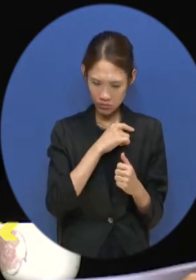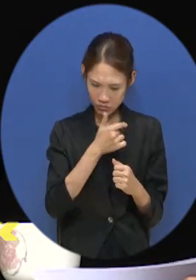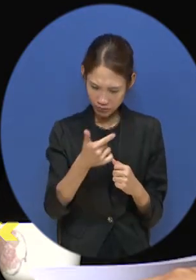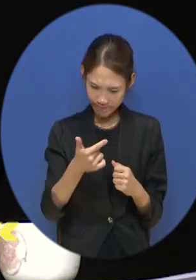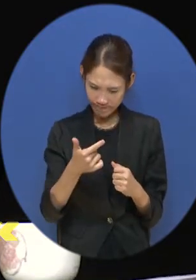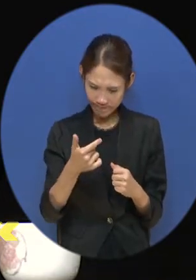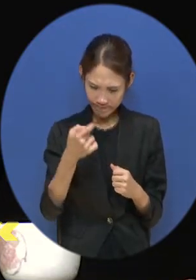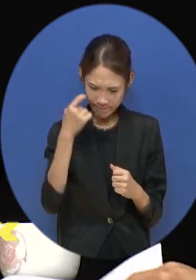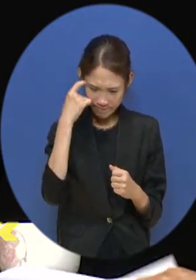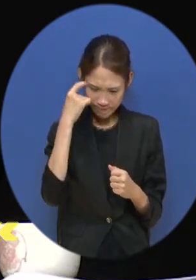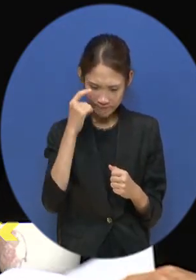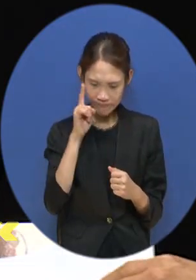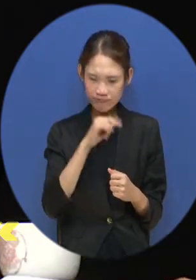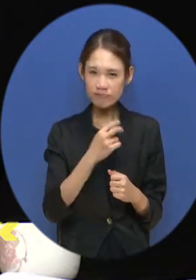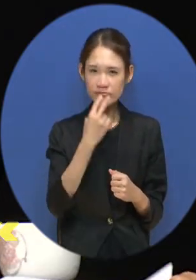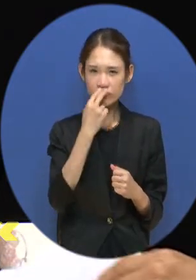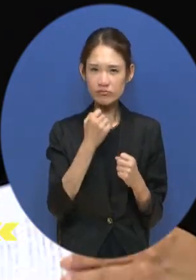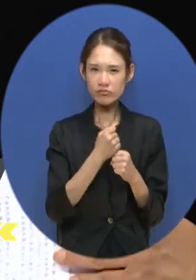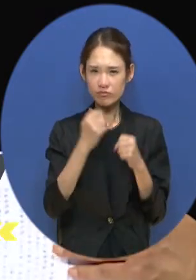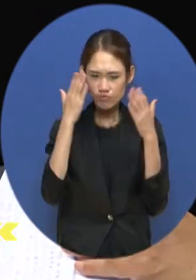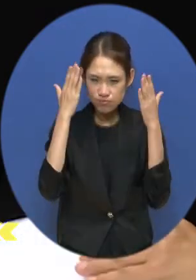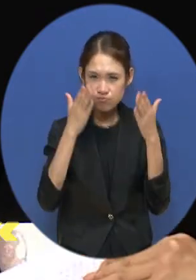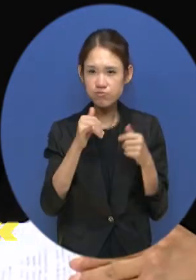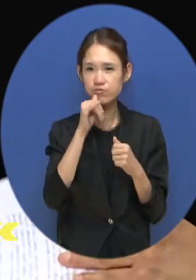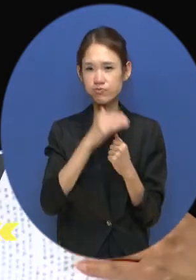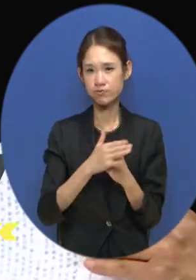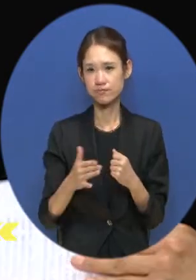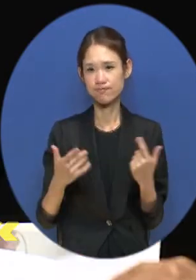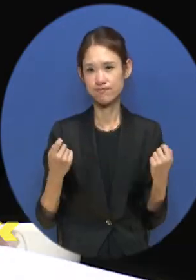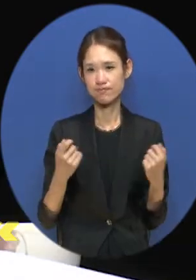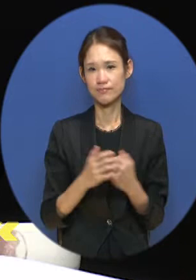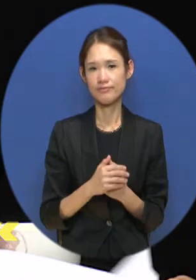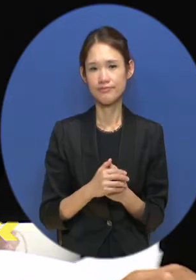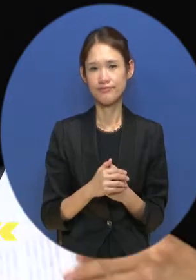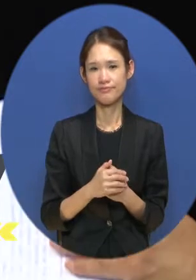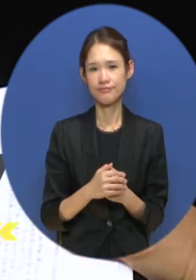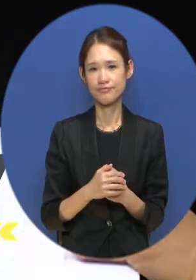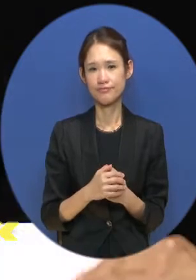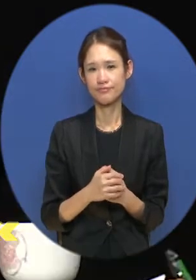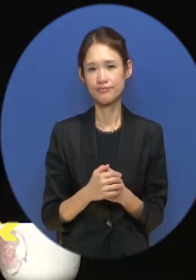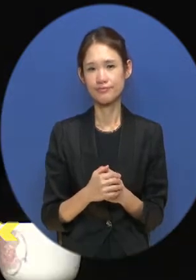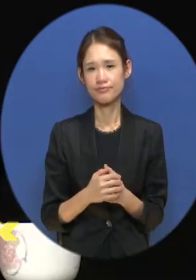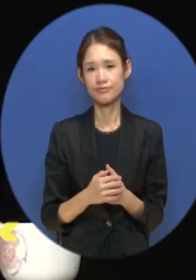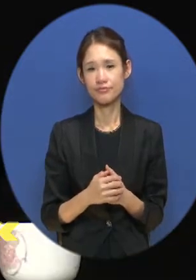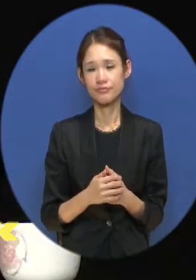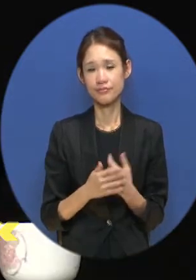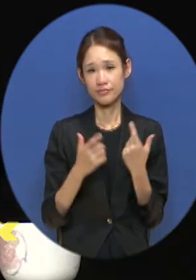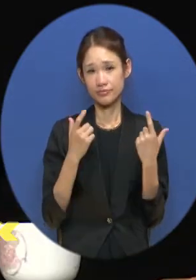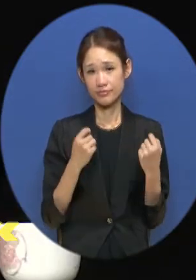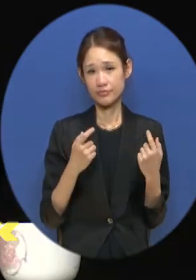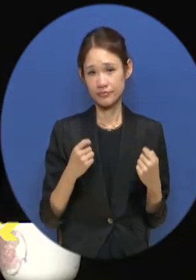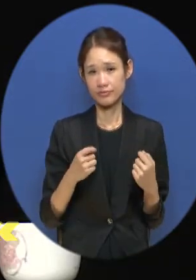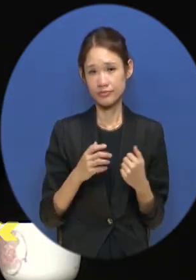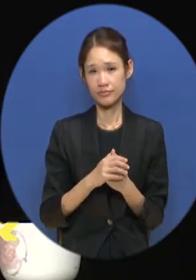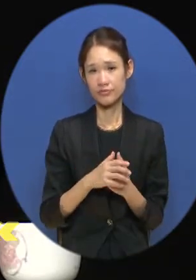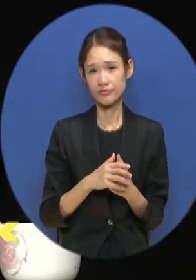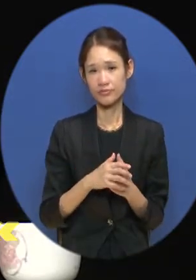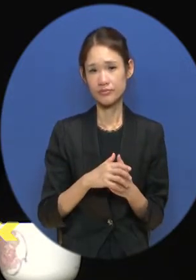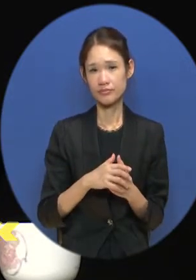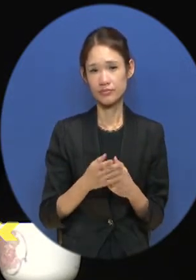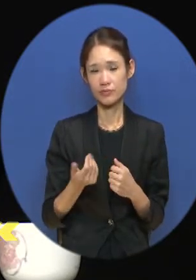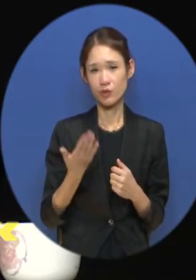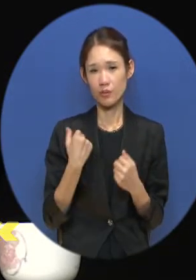우리는 미세먼지 이제 포커스를 맞춰 가지고 이제 얘기를 하고 있습니다. 그래서 이런 그